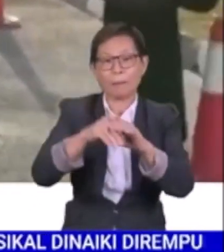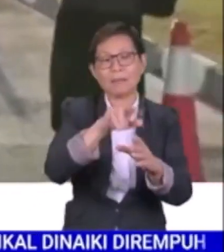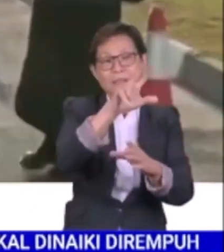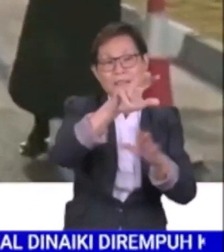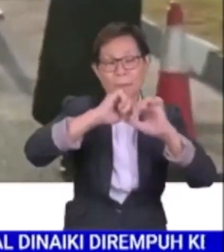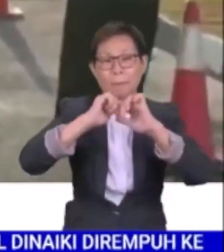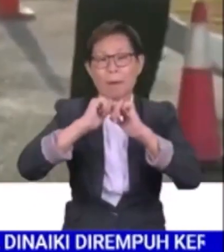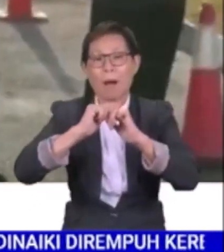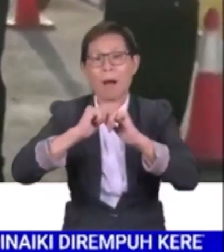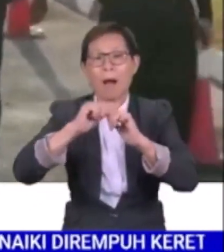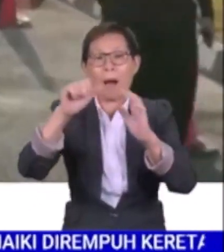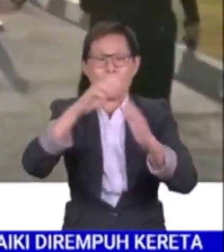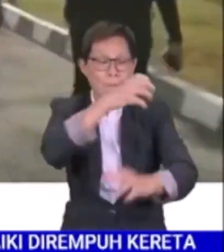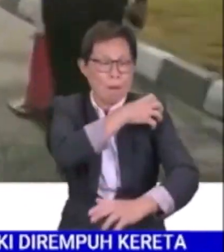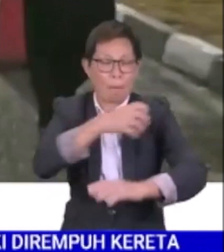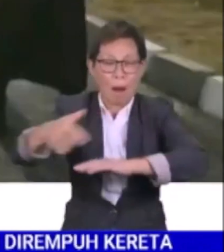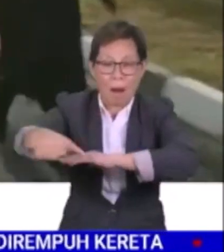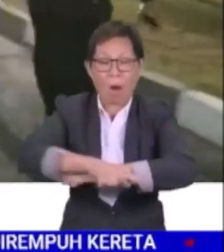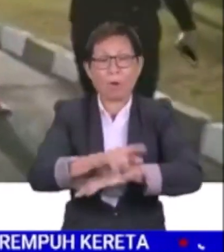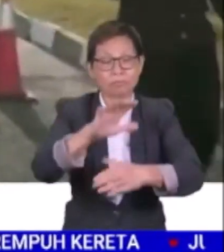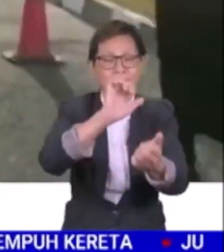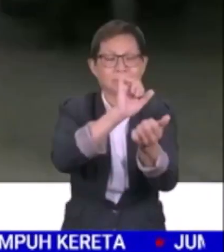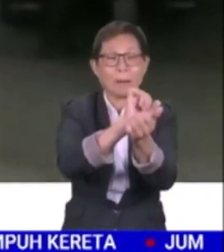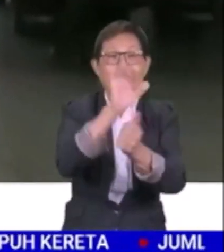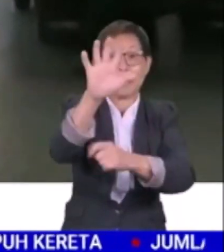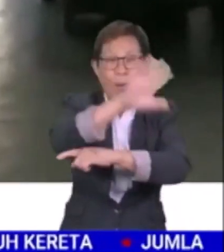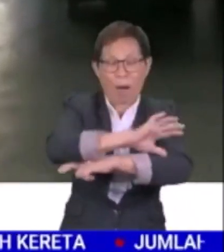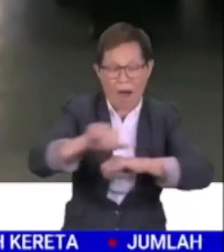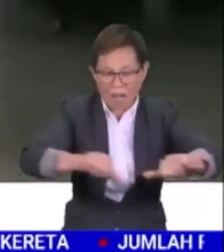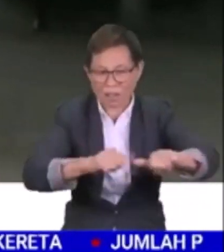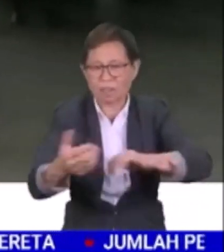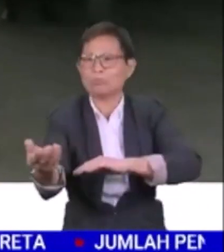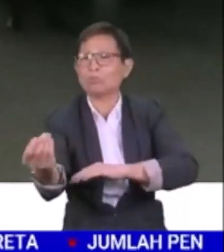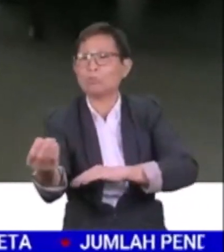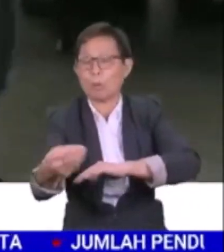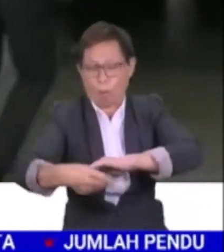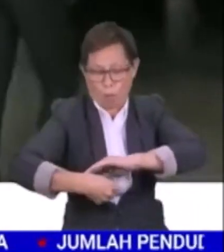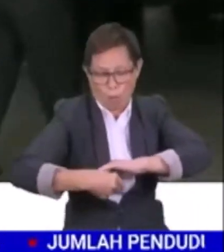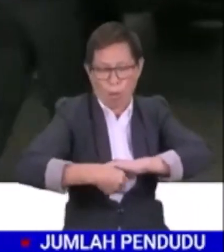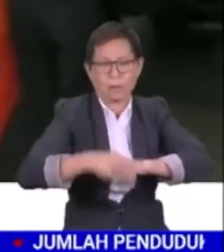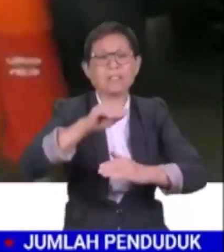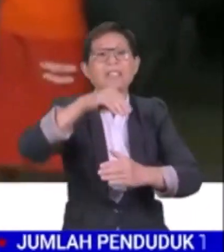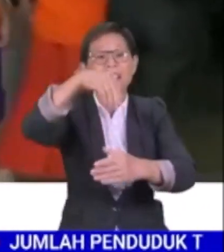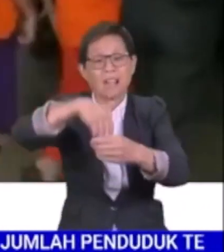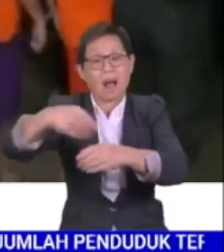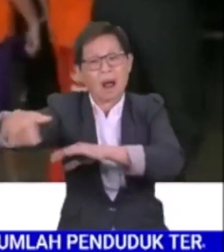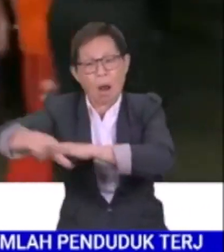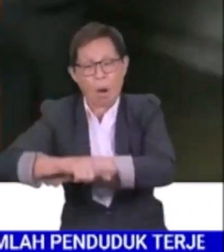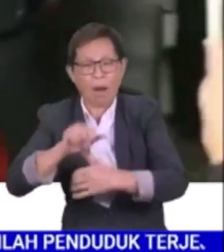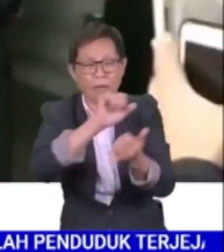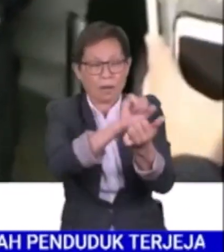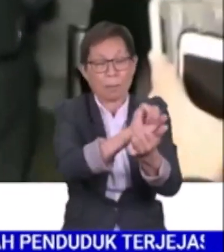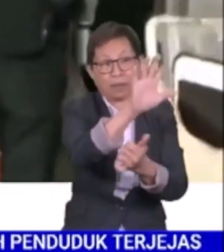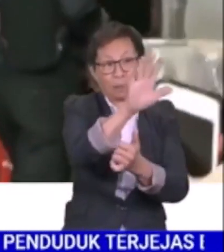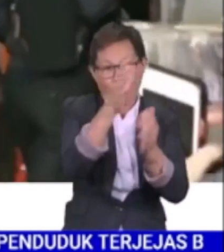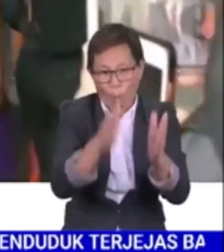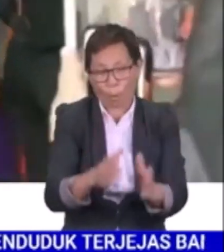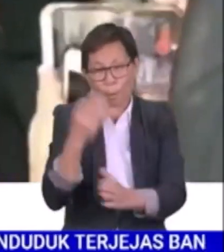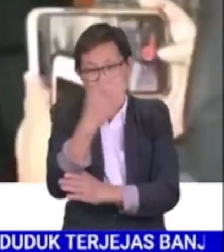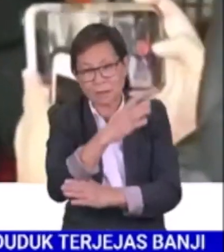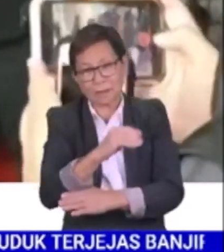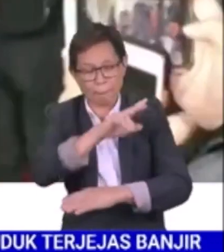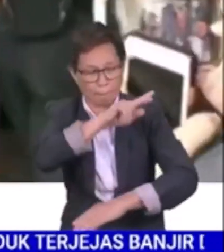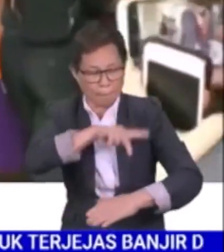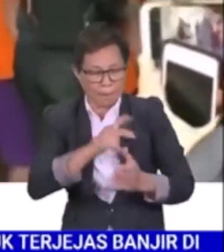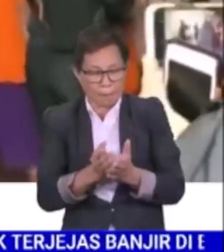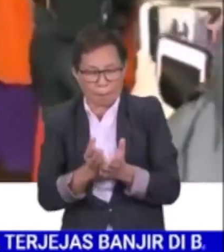kuasaan di laut di reyman 5 hari melibatkan activity mengutip uang rasuah di tengah laut turut direma 5 orang awam termasuk